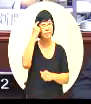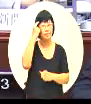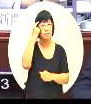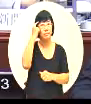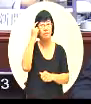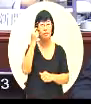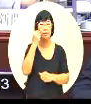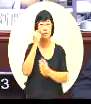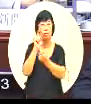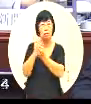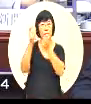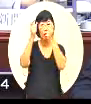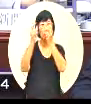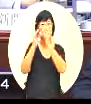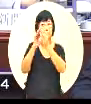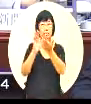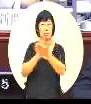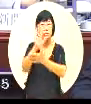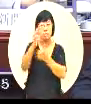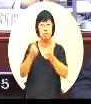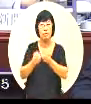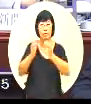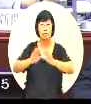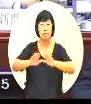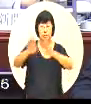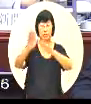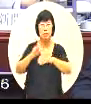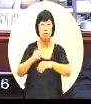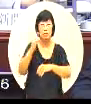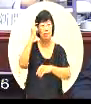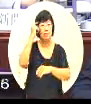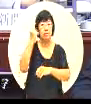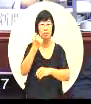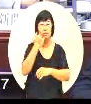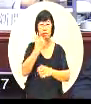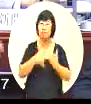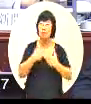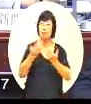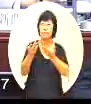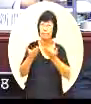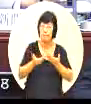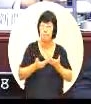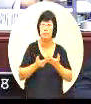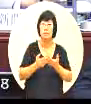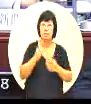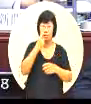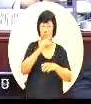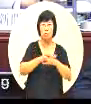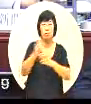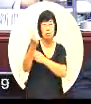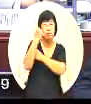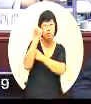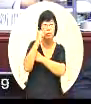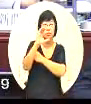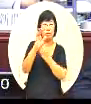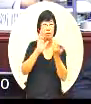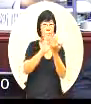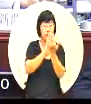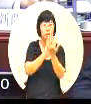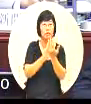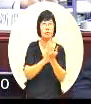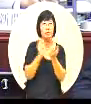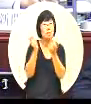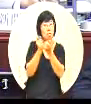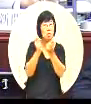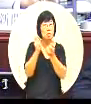只要对高雄未来的发展好，我们不仅是欣然接受，事实上努力的方向差距是不太远。